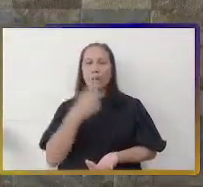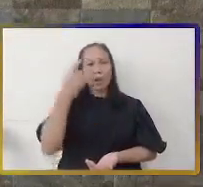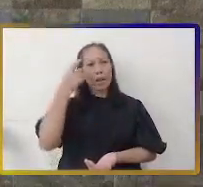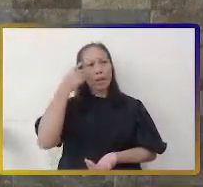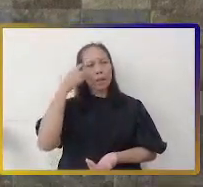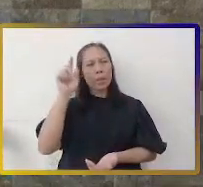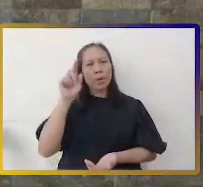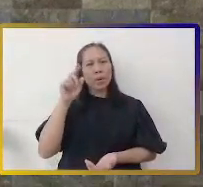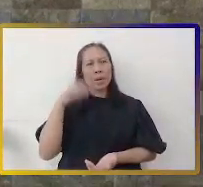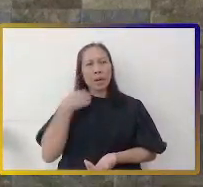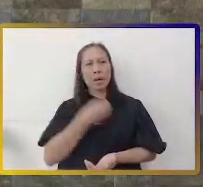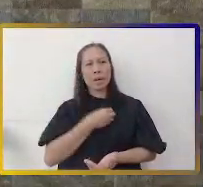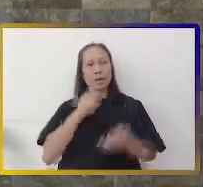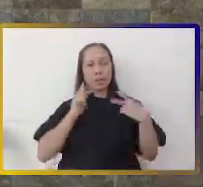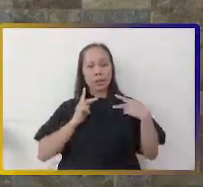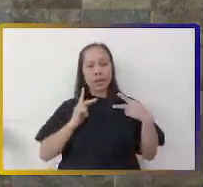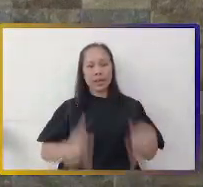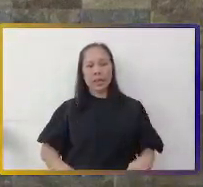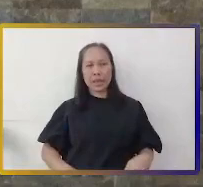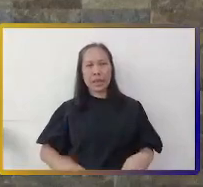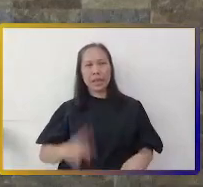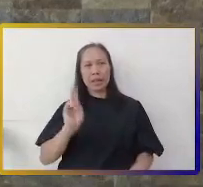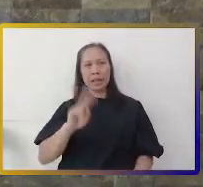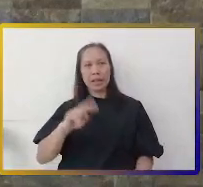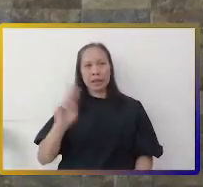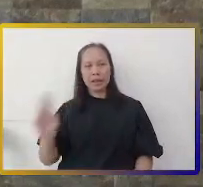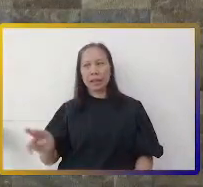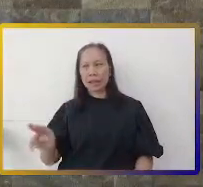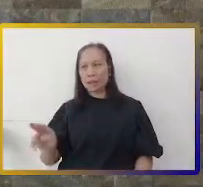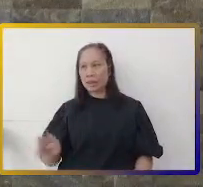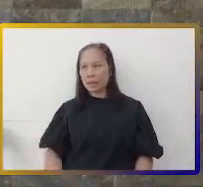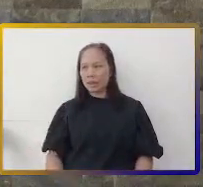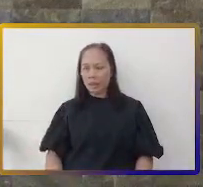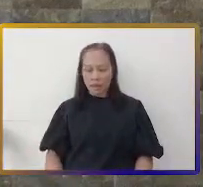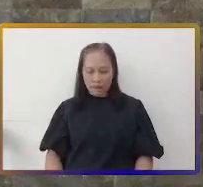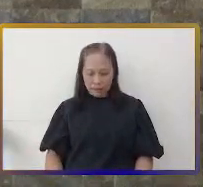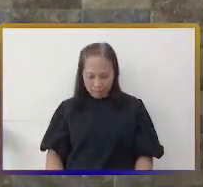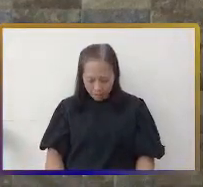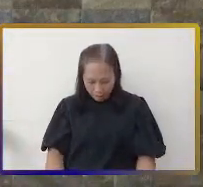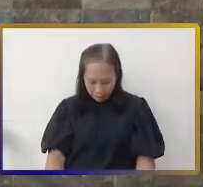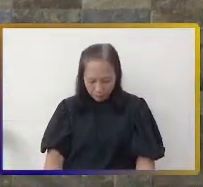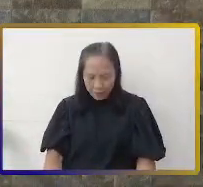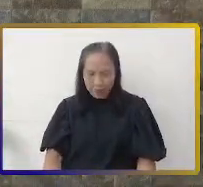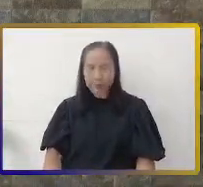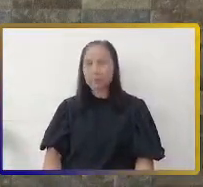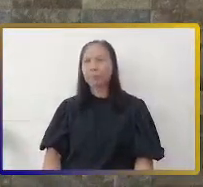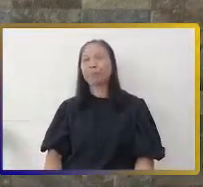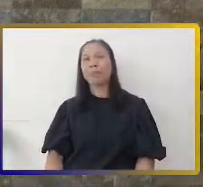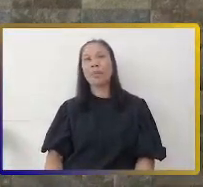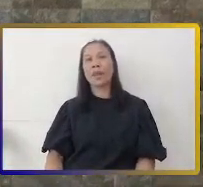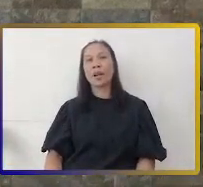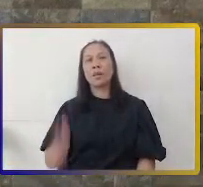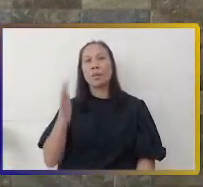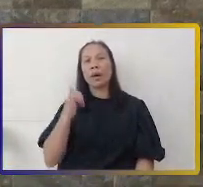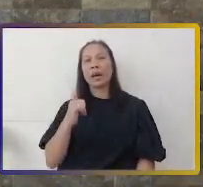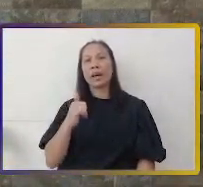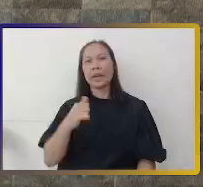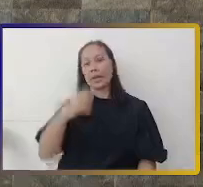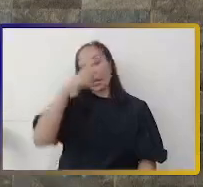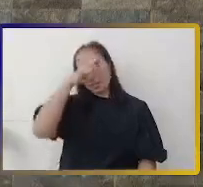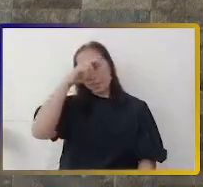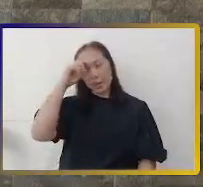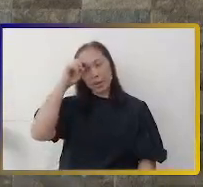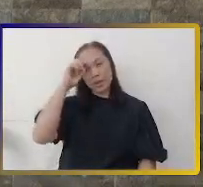physical needs temporal things kasi Pag tayo ay namatay hindi mo nabibilhan ng